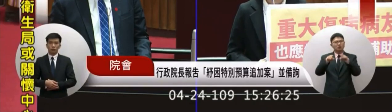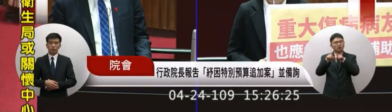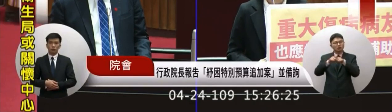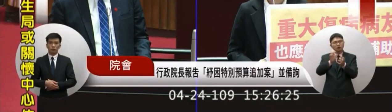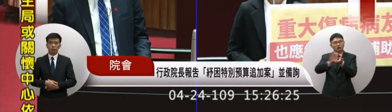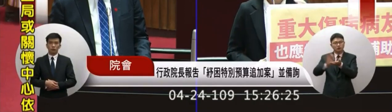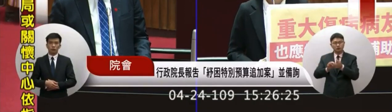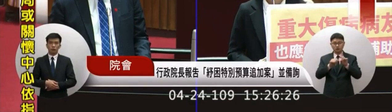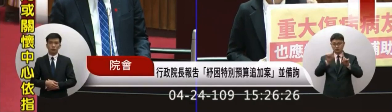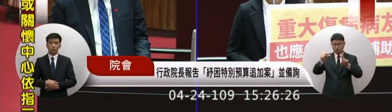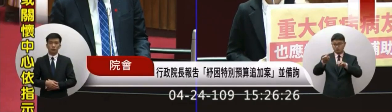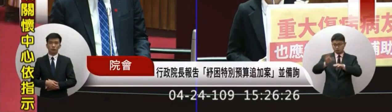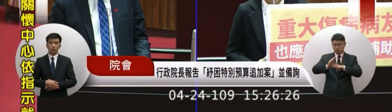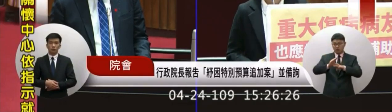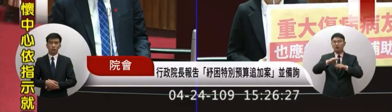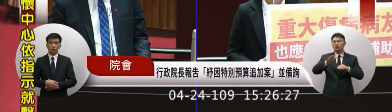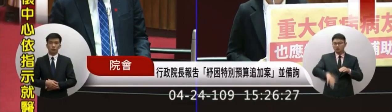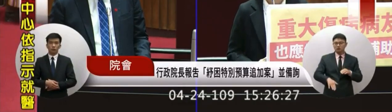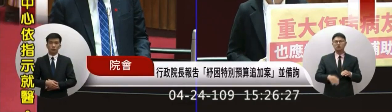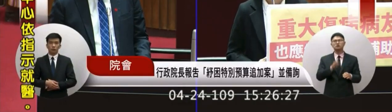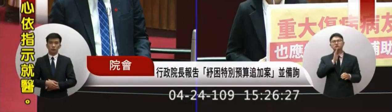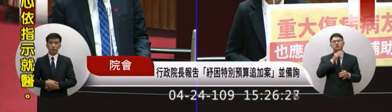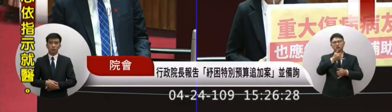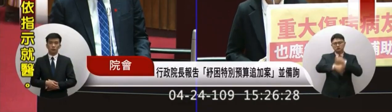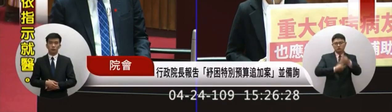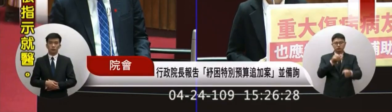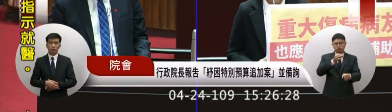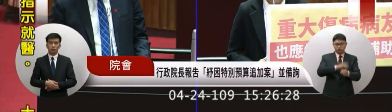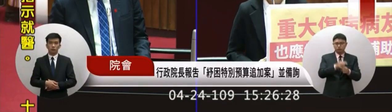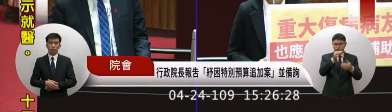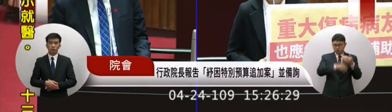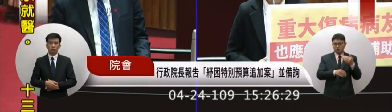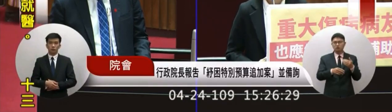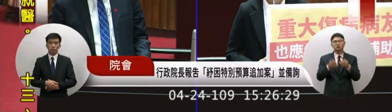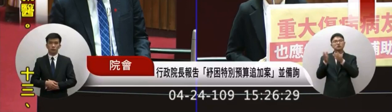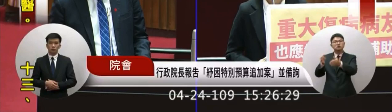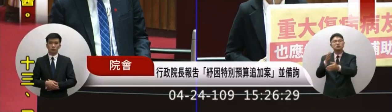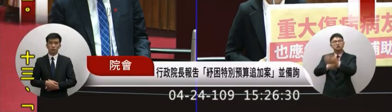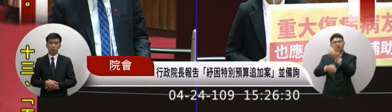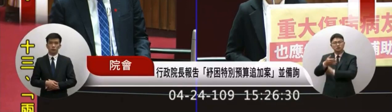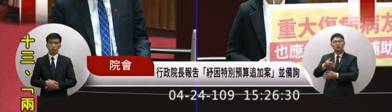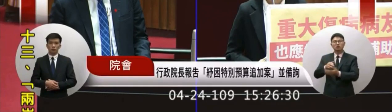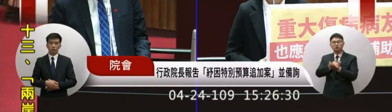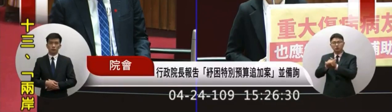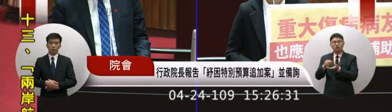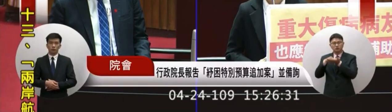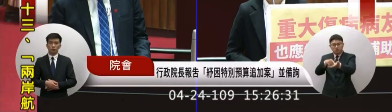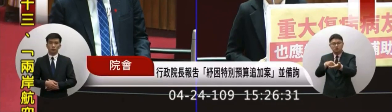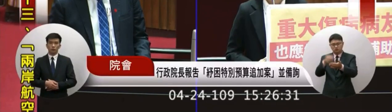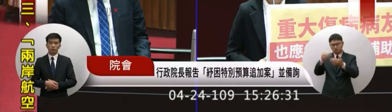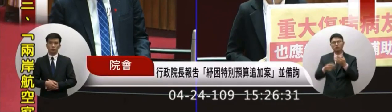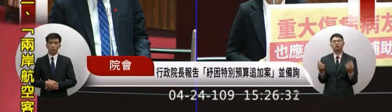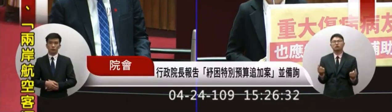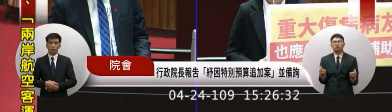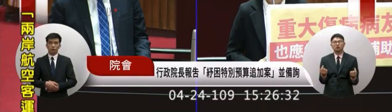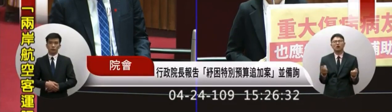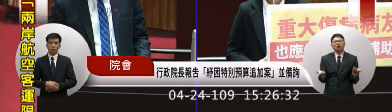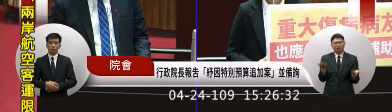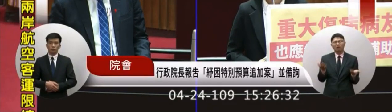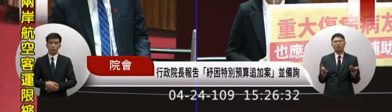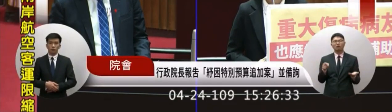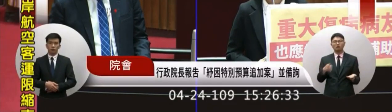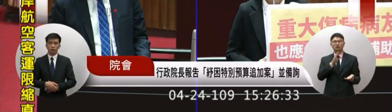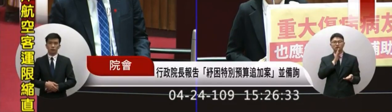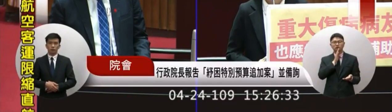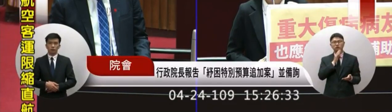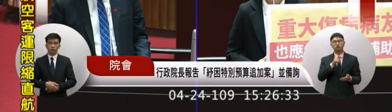费支出的 1.5 倍，这原本就是在我们定的生活补助的针对身心障碍者的生活补助的提出的纾困的办法，就是大概约略是